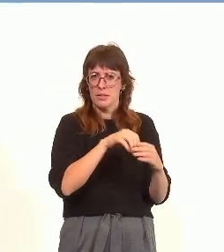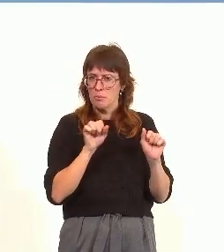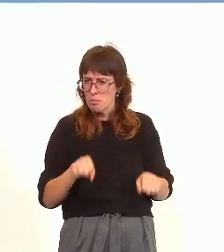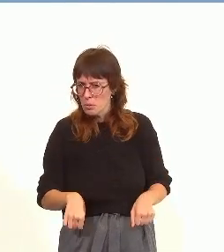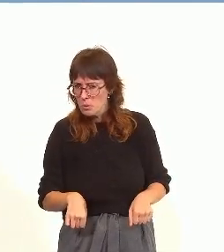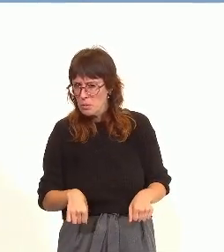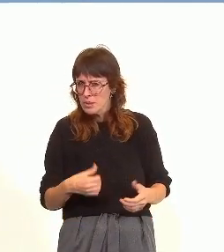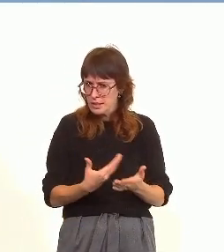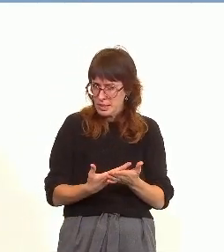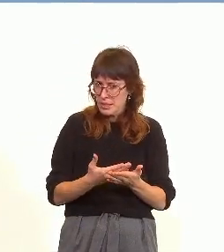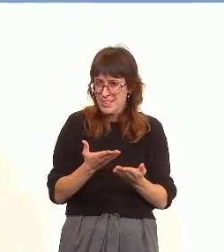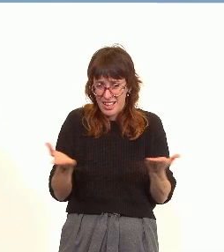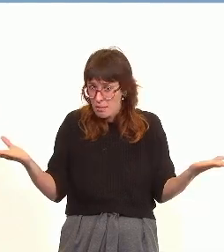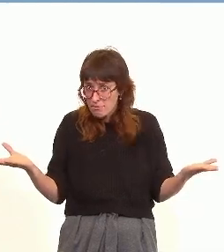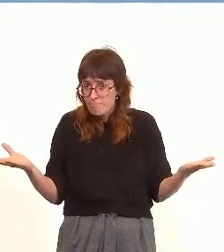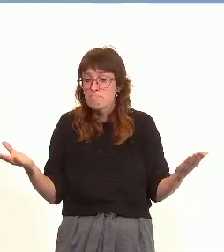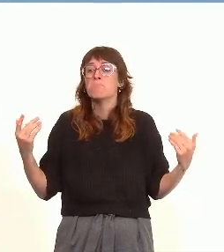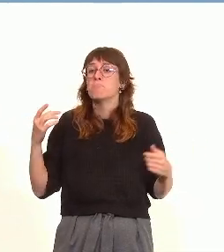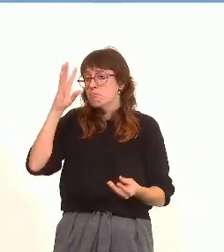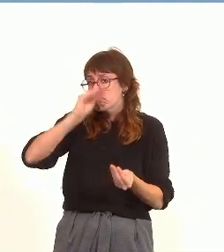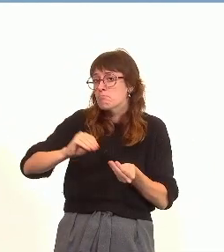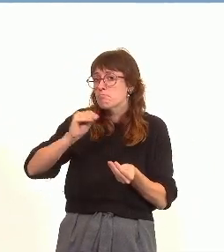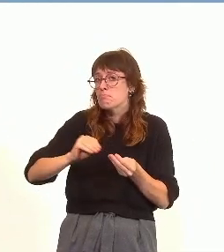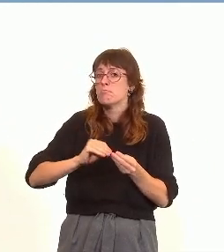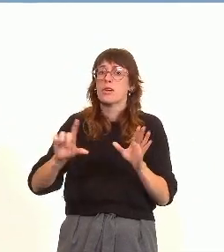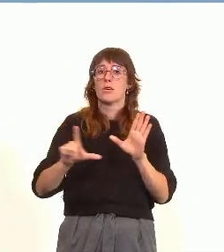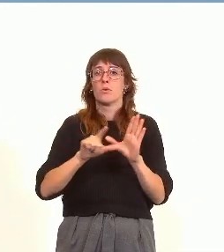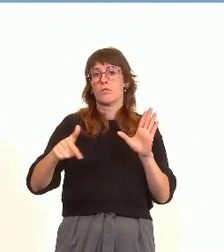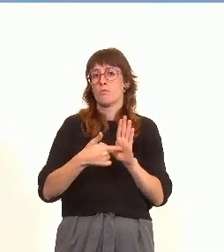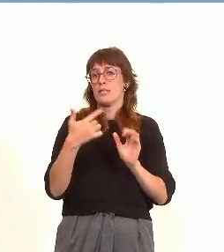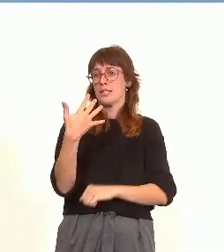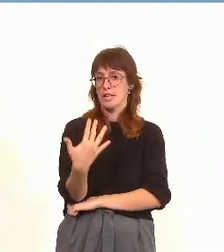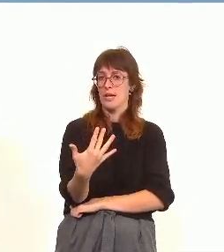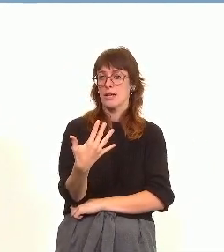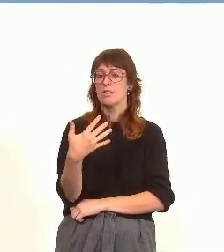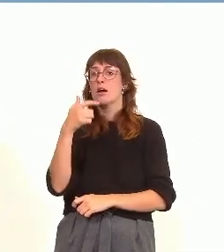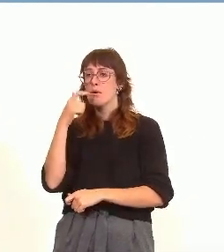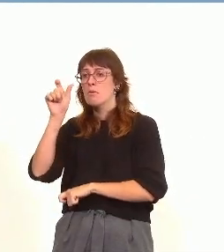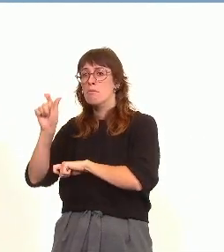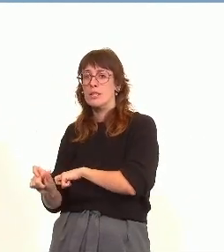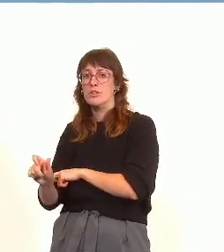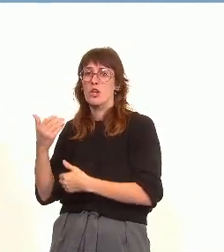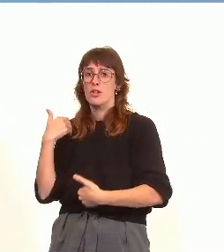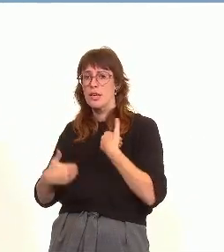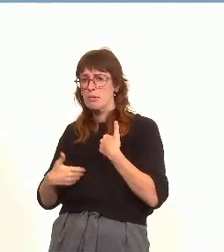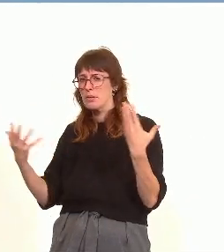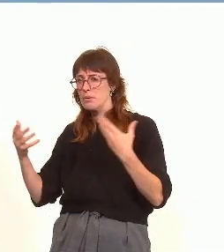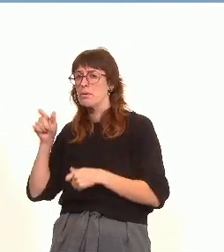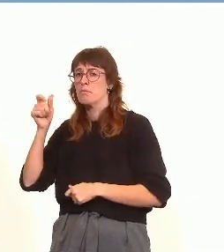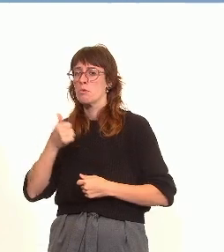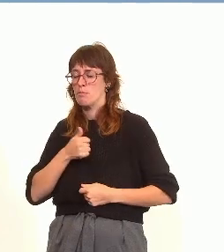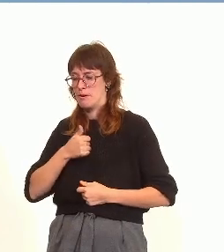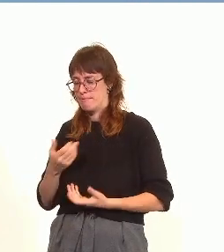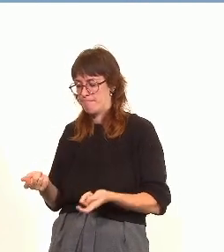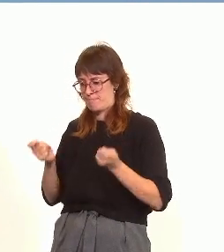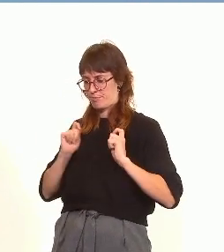loi du 11 février 2005, qui est une lecture sociale, une lecture politique du handicap. Ça veut dire mon concernement va me permettre de proposer d'autres